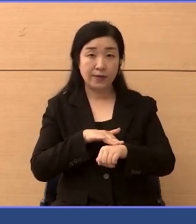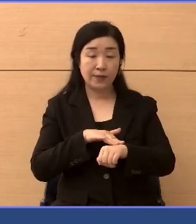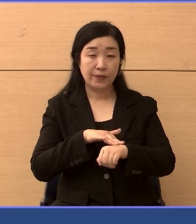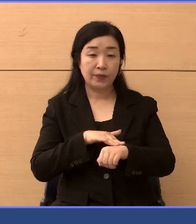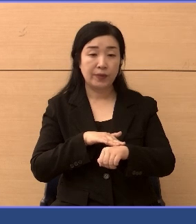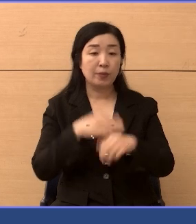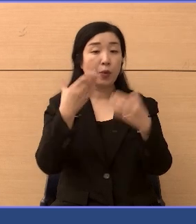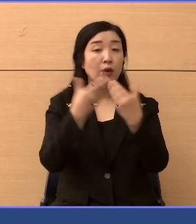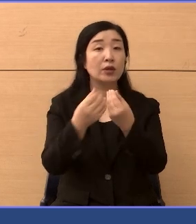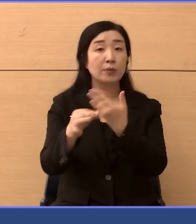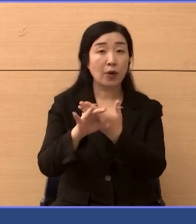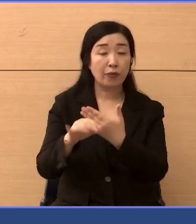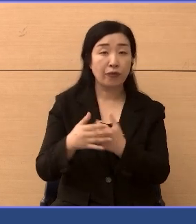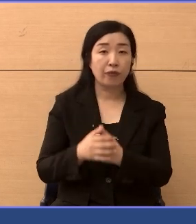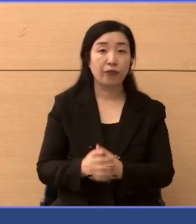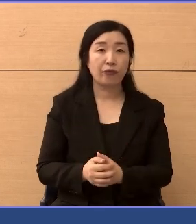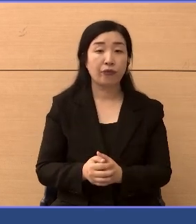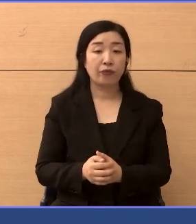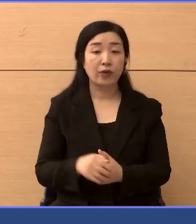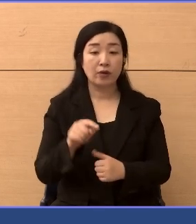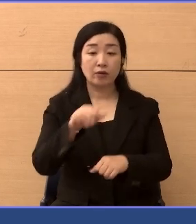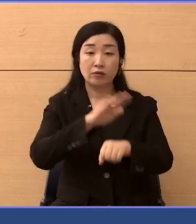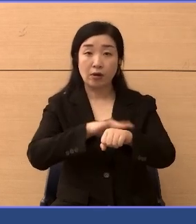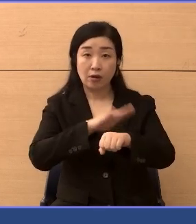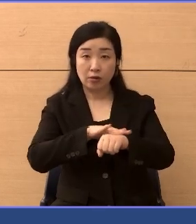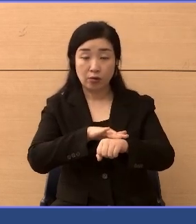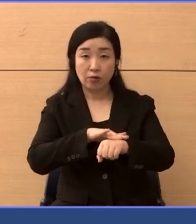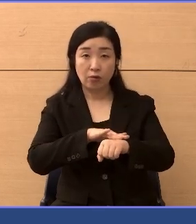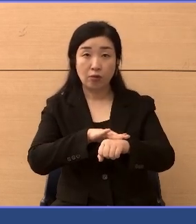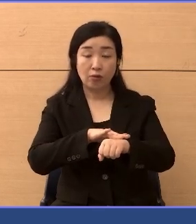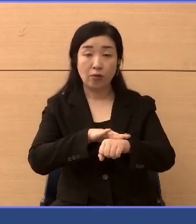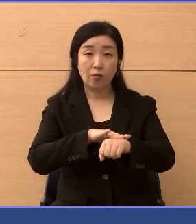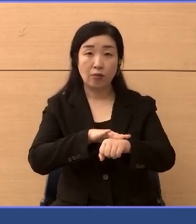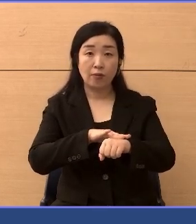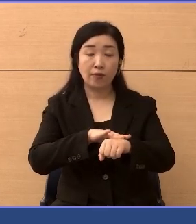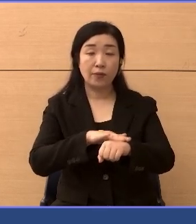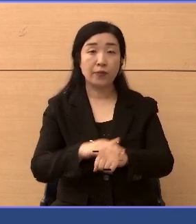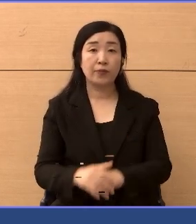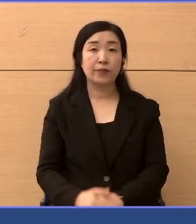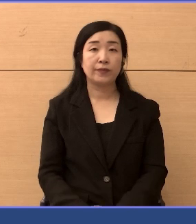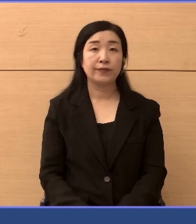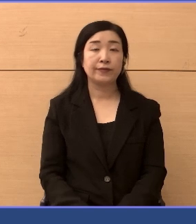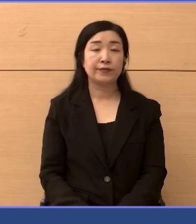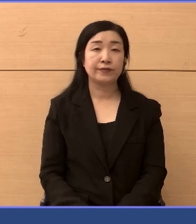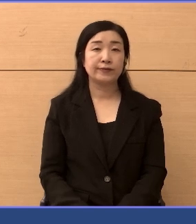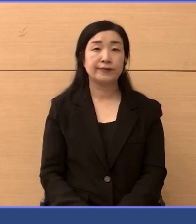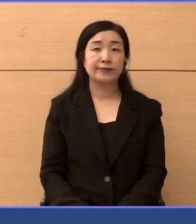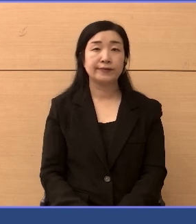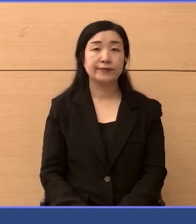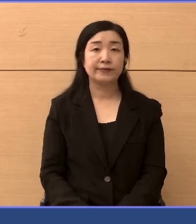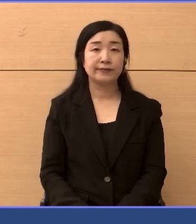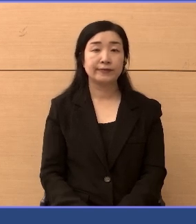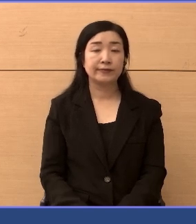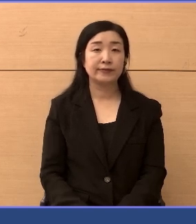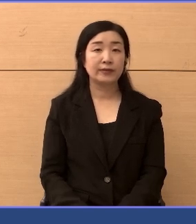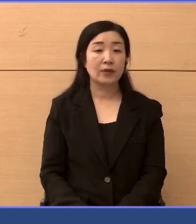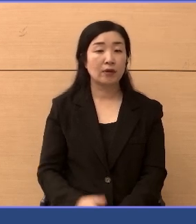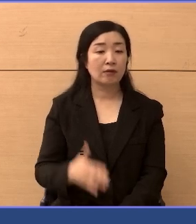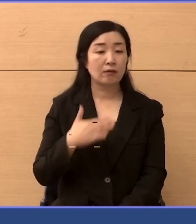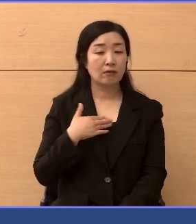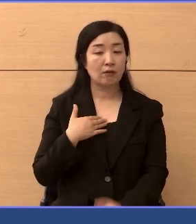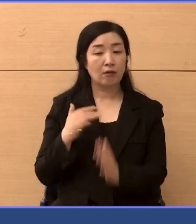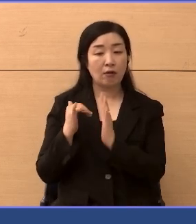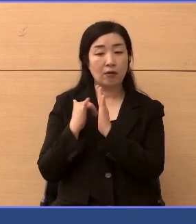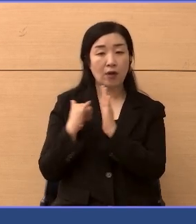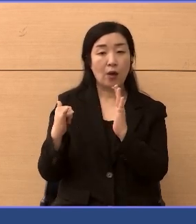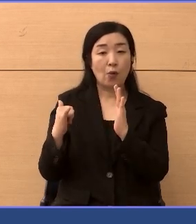people, 예를 들어서 but I'm terrible at 이 maths, so 강점을 it was much 가지고 more appropriate that I became a psychiatrist 예를 than 들어서 an 나는 accountant.